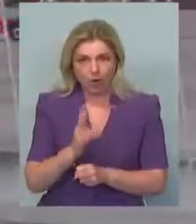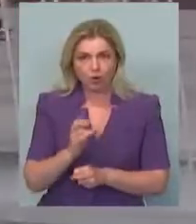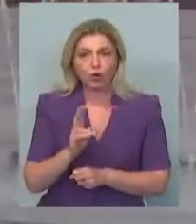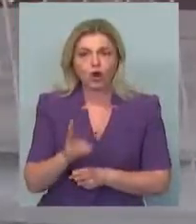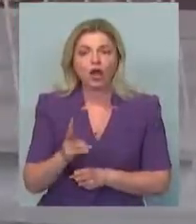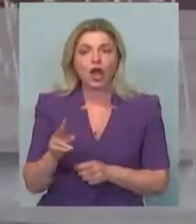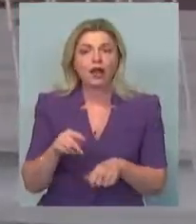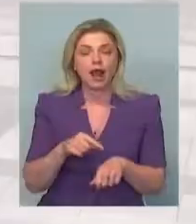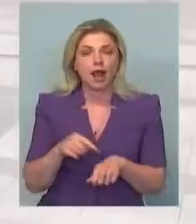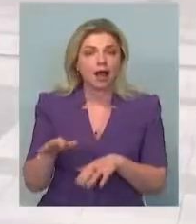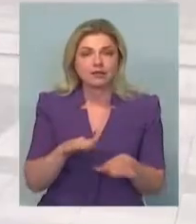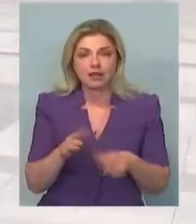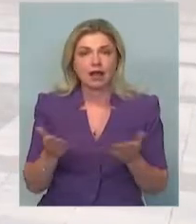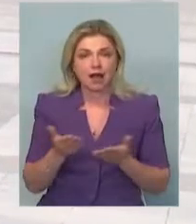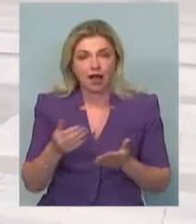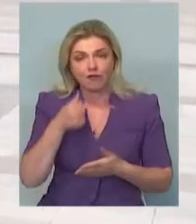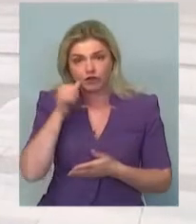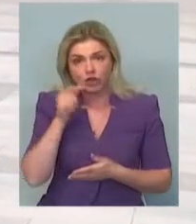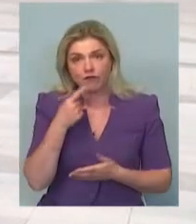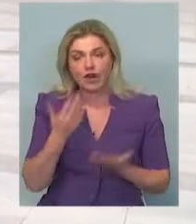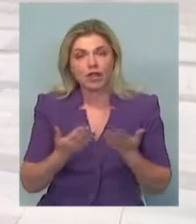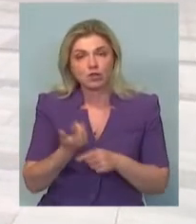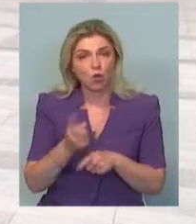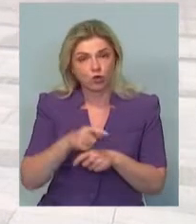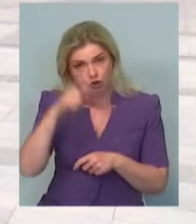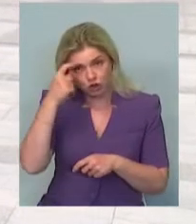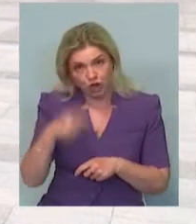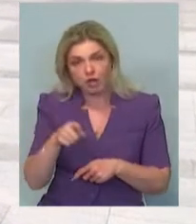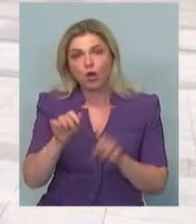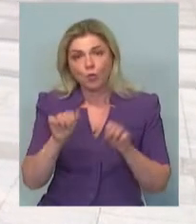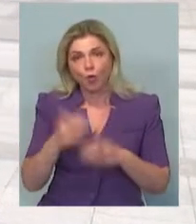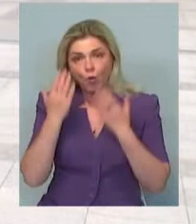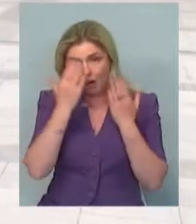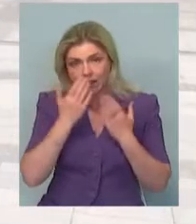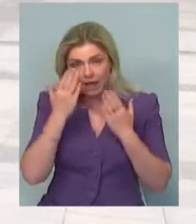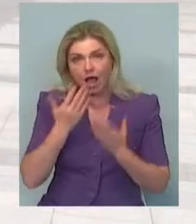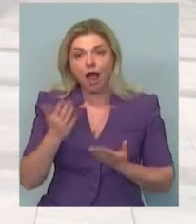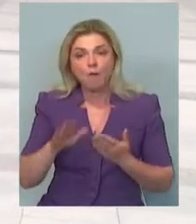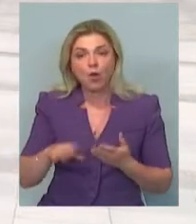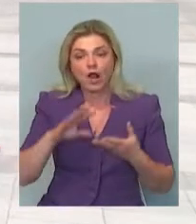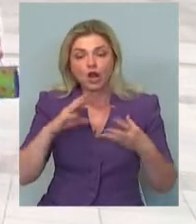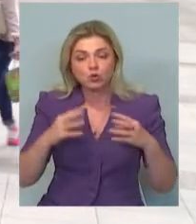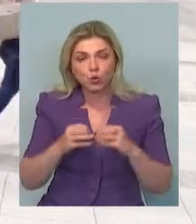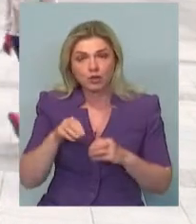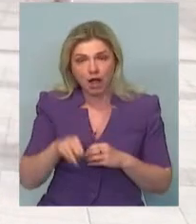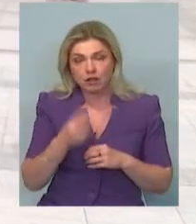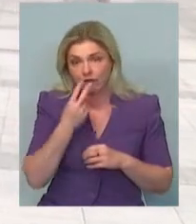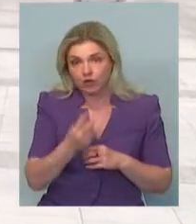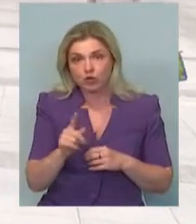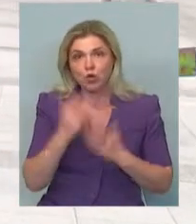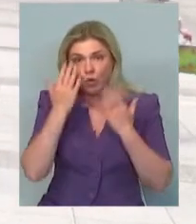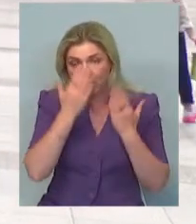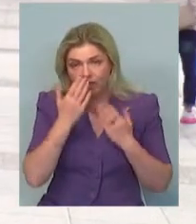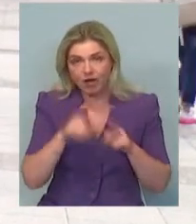послідувала яка? Вчора він сказав, що якщо дуже жарко, то можете вмитися. Але після результатів ми бачимо, що вмитися – це те ж саме, що